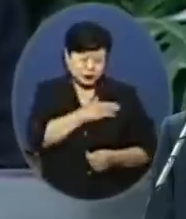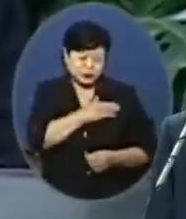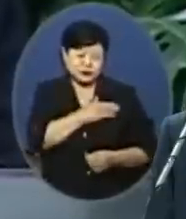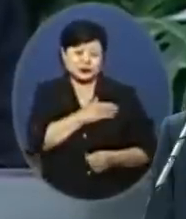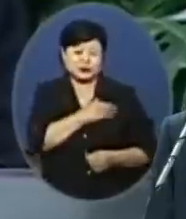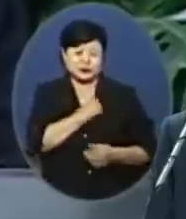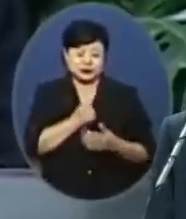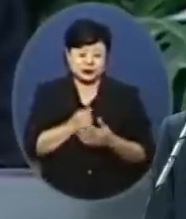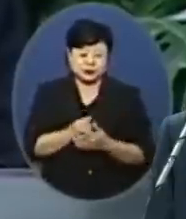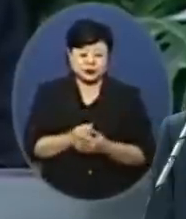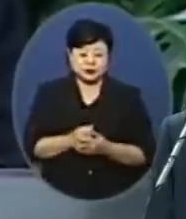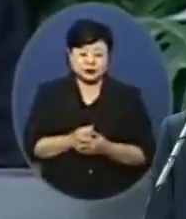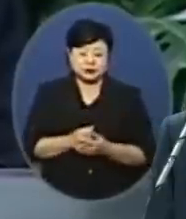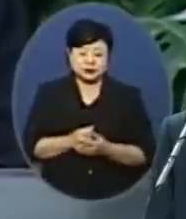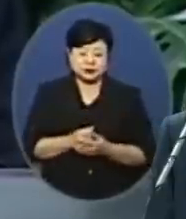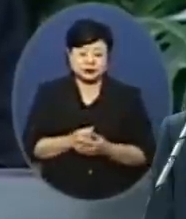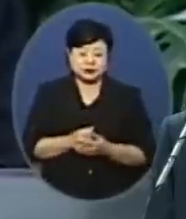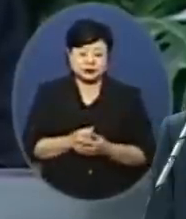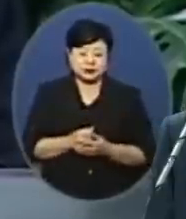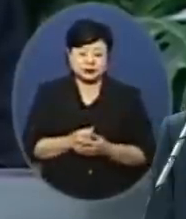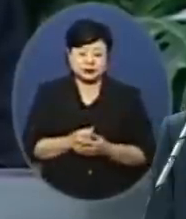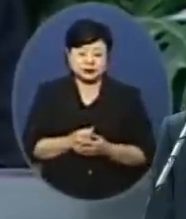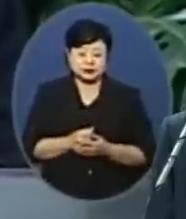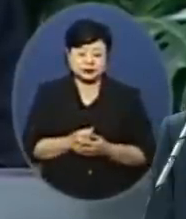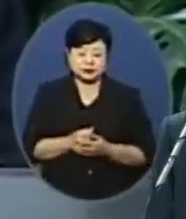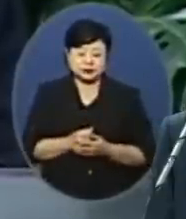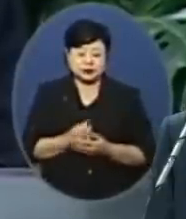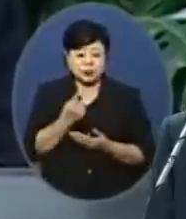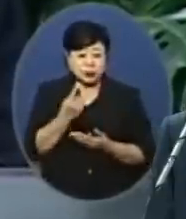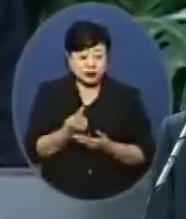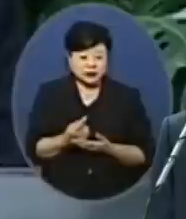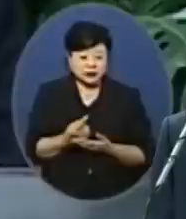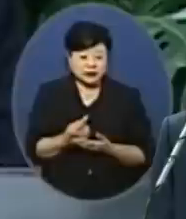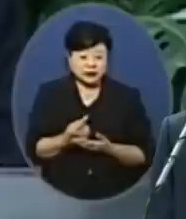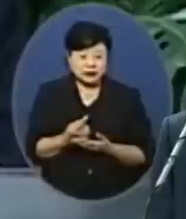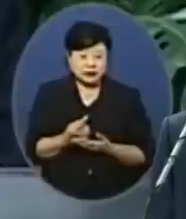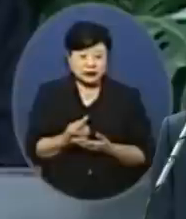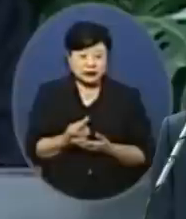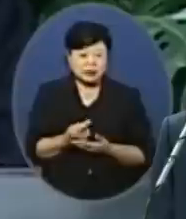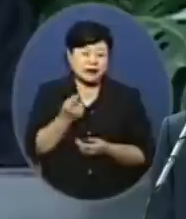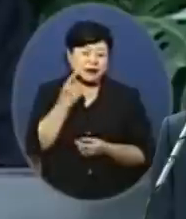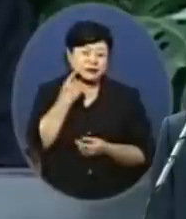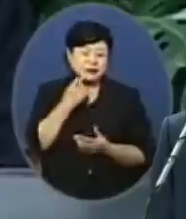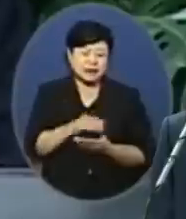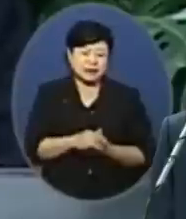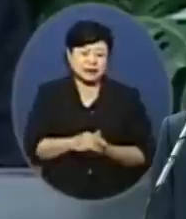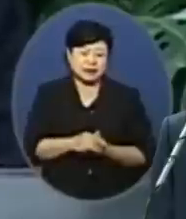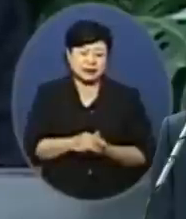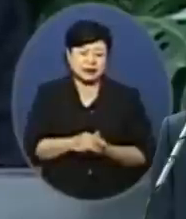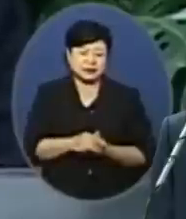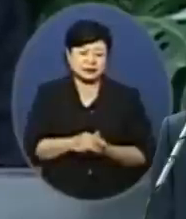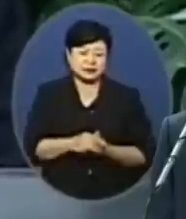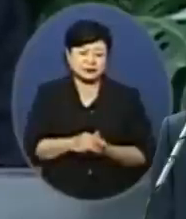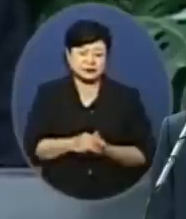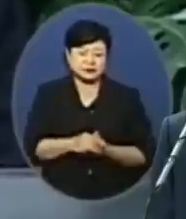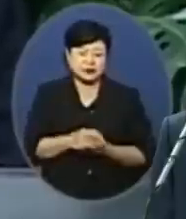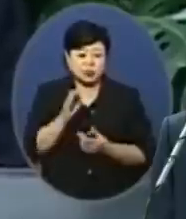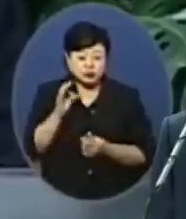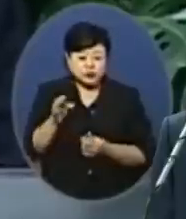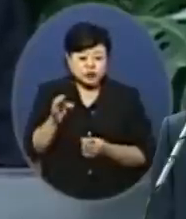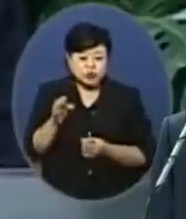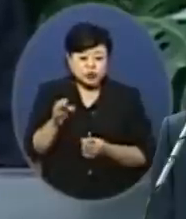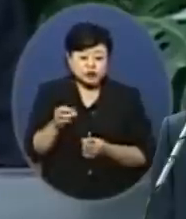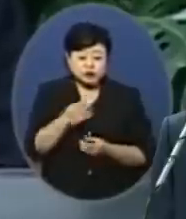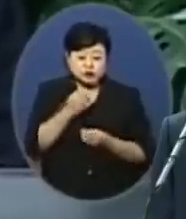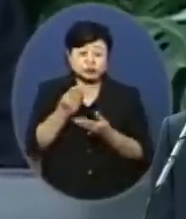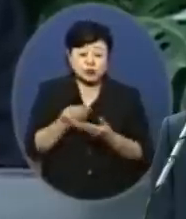말미암아 온다는 것은 참말이 아닙니다. 전혀 없는 것은 아니지만 물질적인